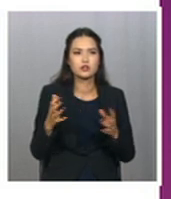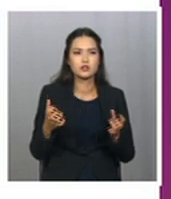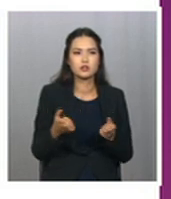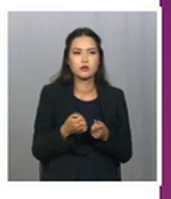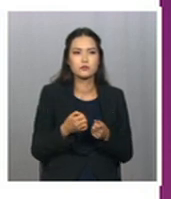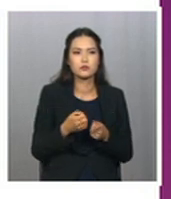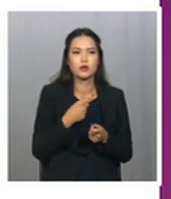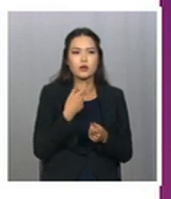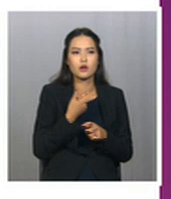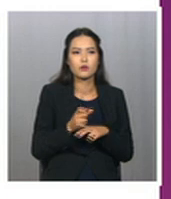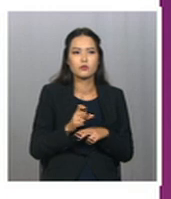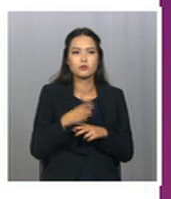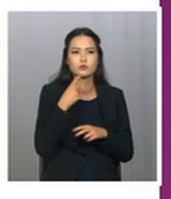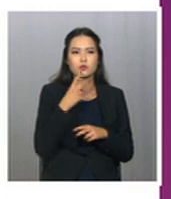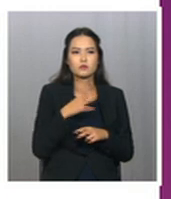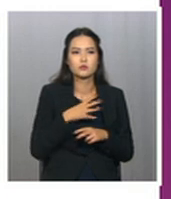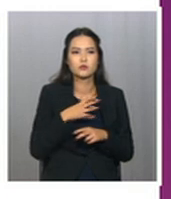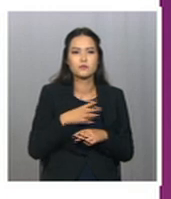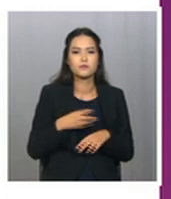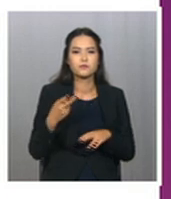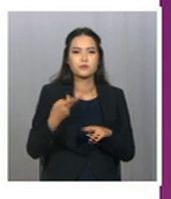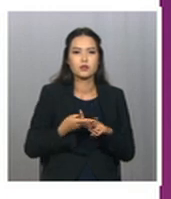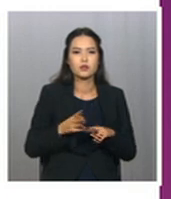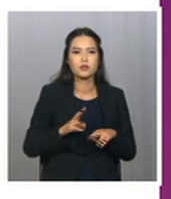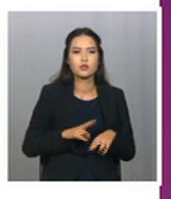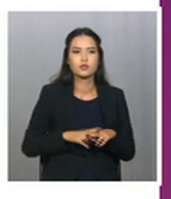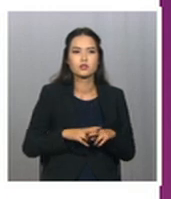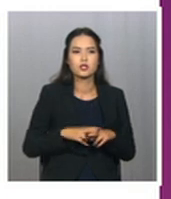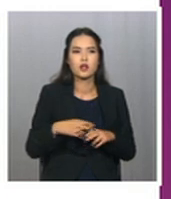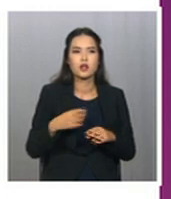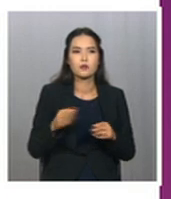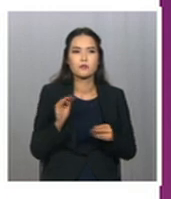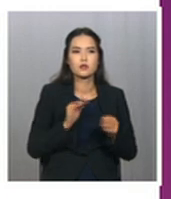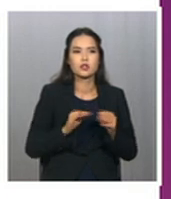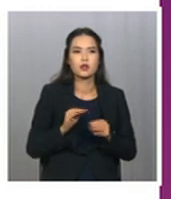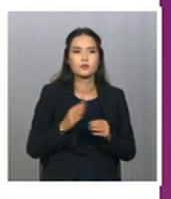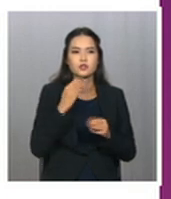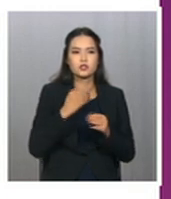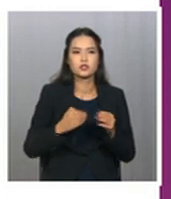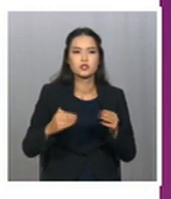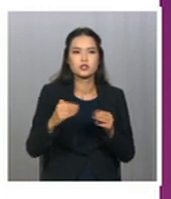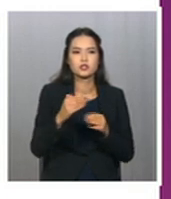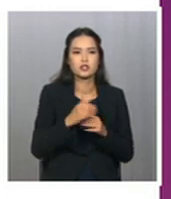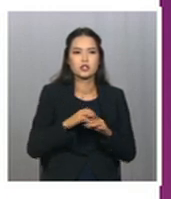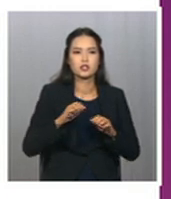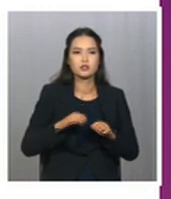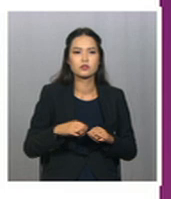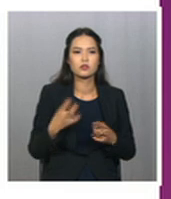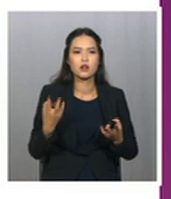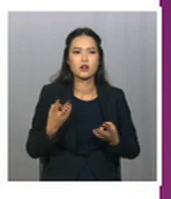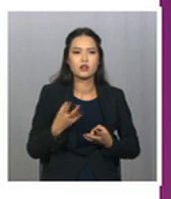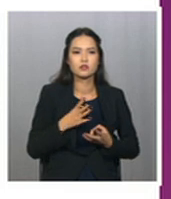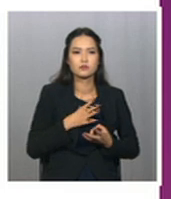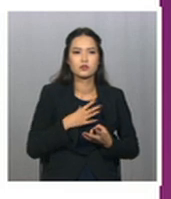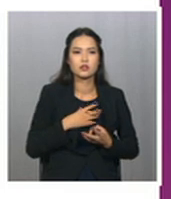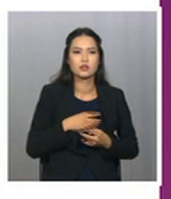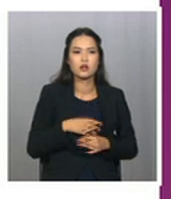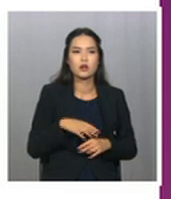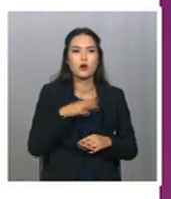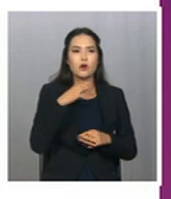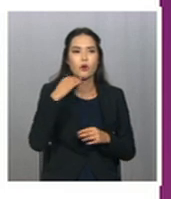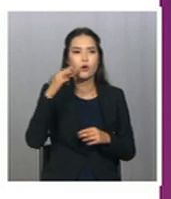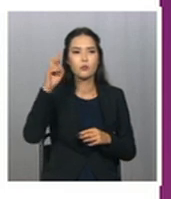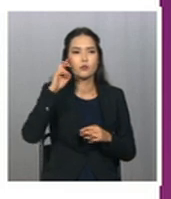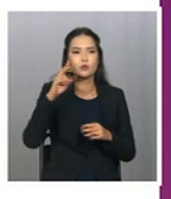өте күрделі болды. Бұл үшін басқарудың жетілген жүйесін енгізу қажет болды. Көп